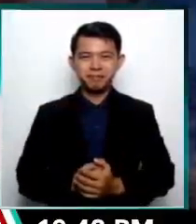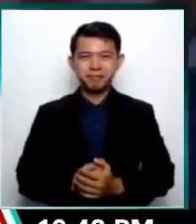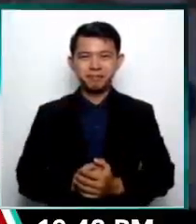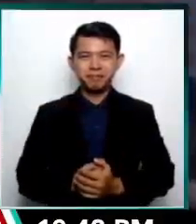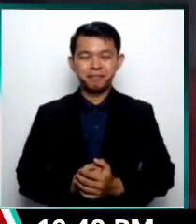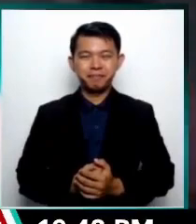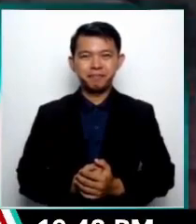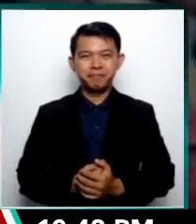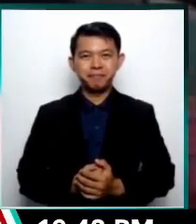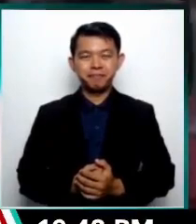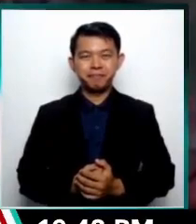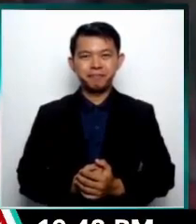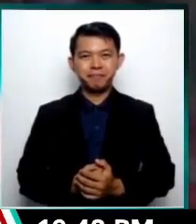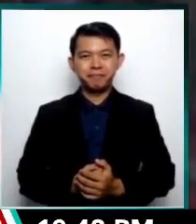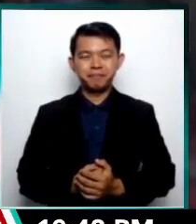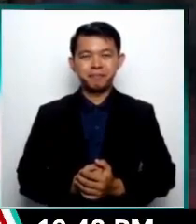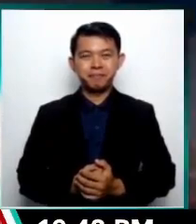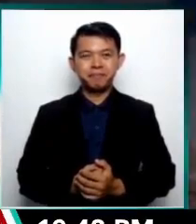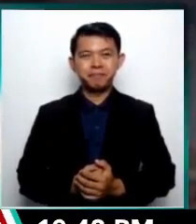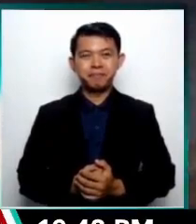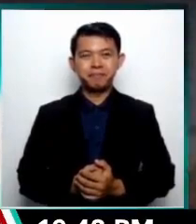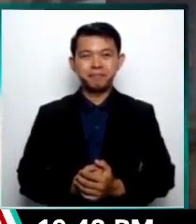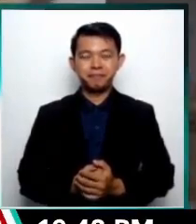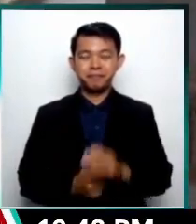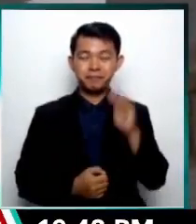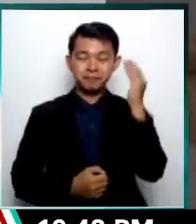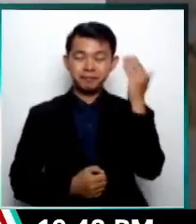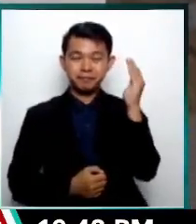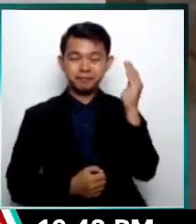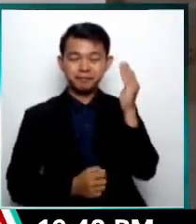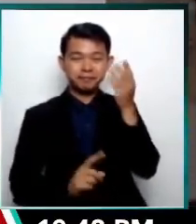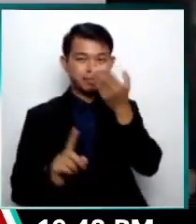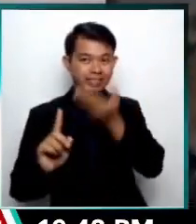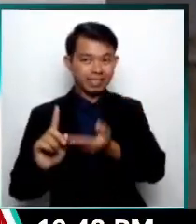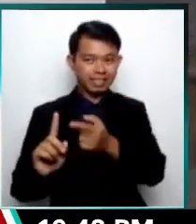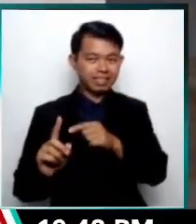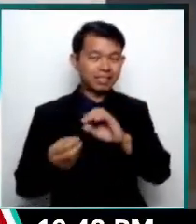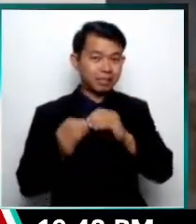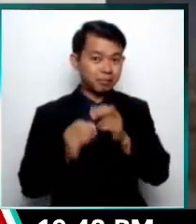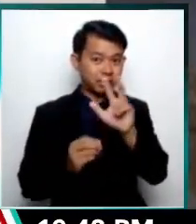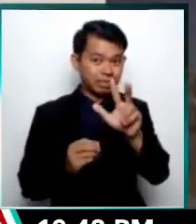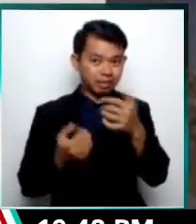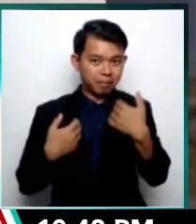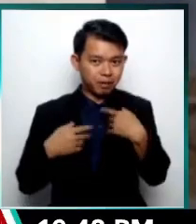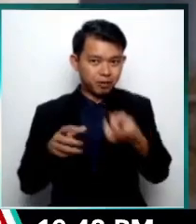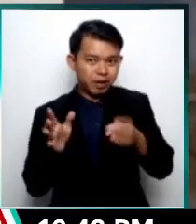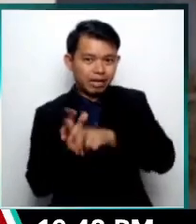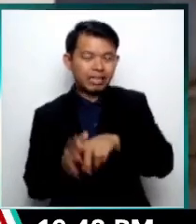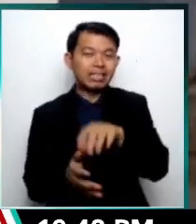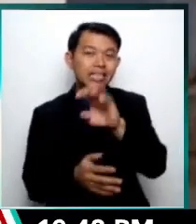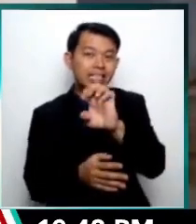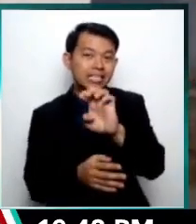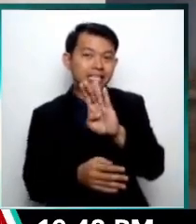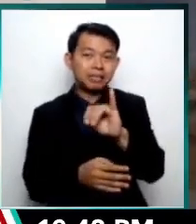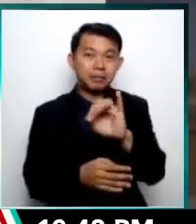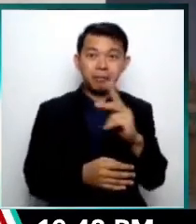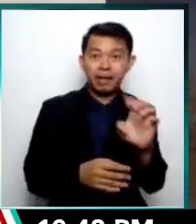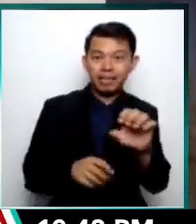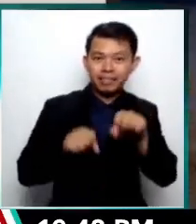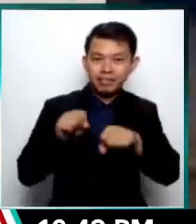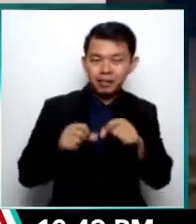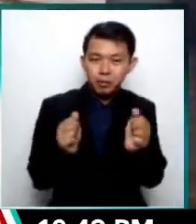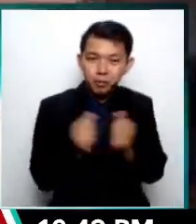Kakaibang arrive ni candidate number 3. Sakay ng e-bike, bit-bit ang mga assistant.